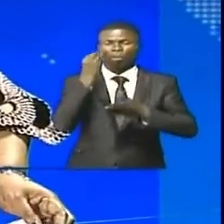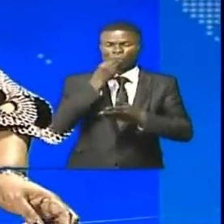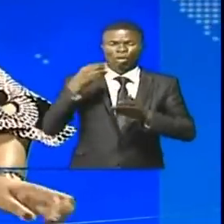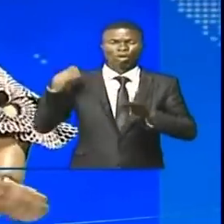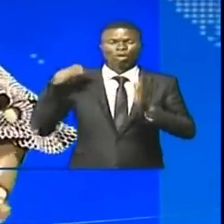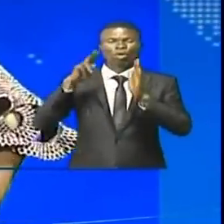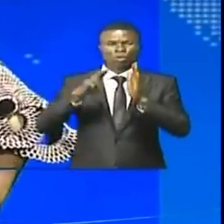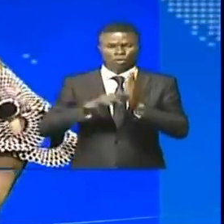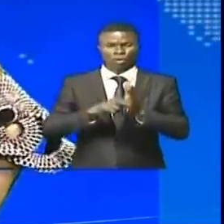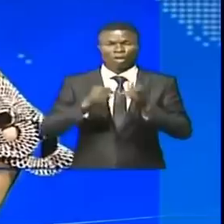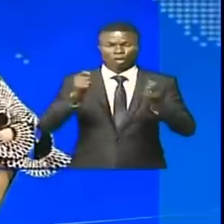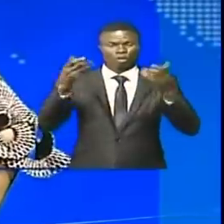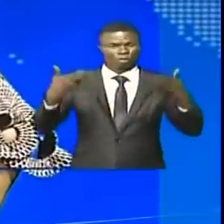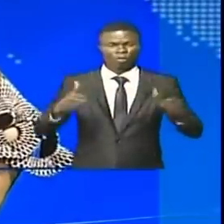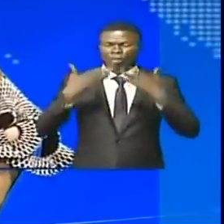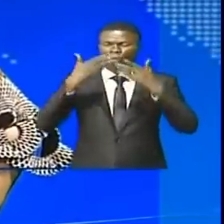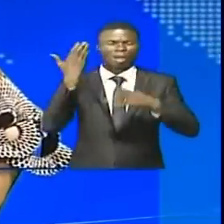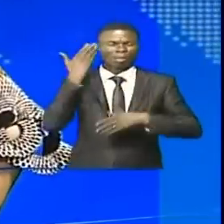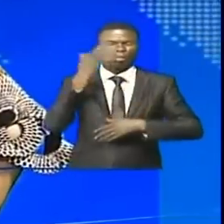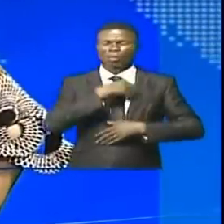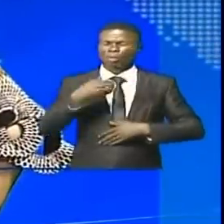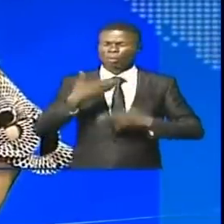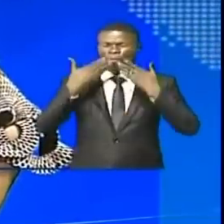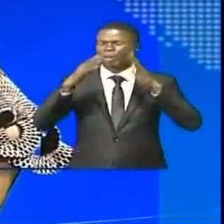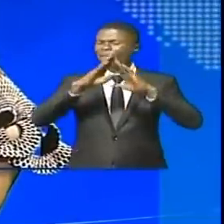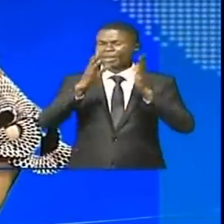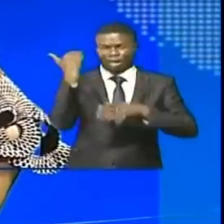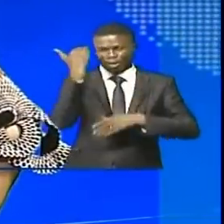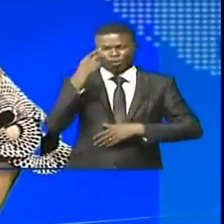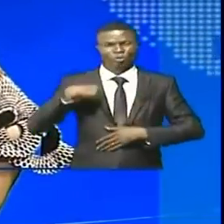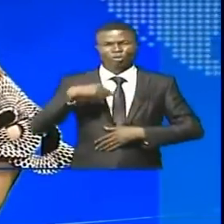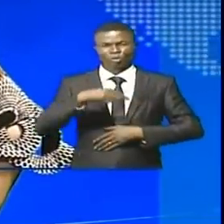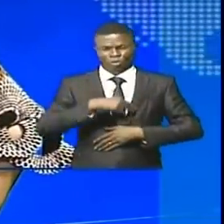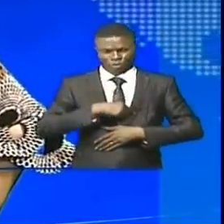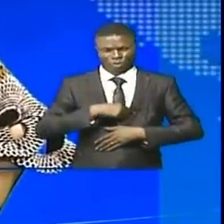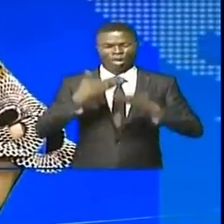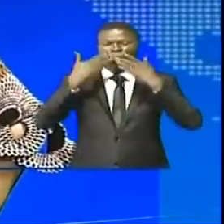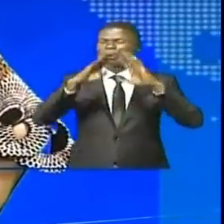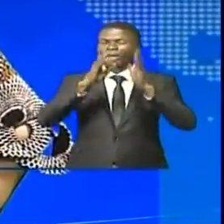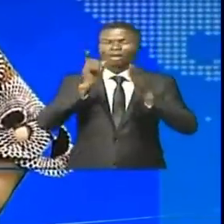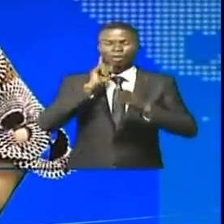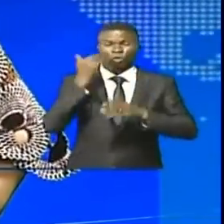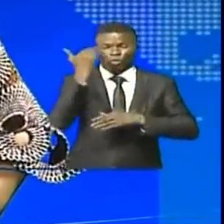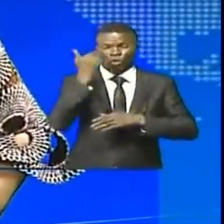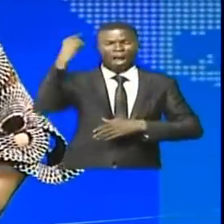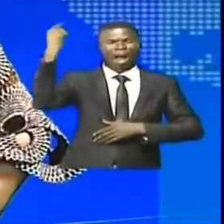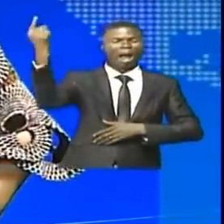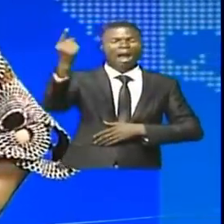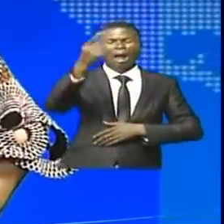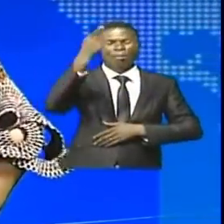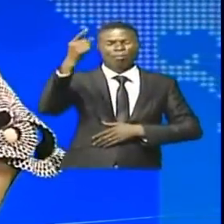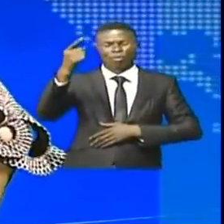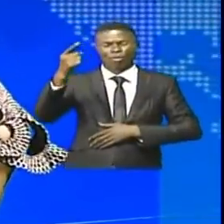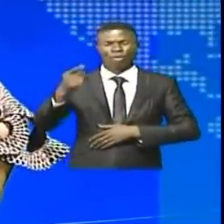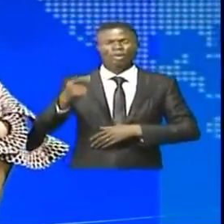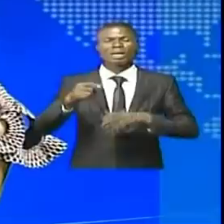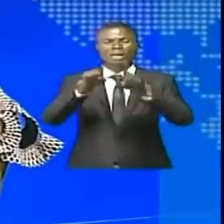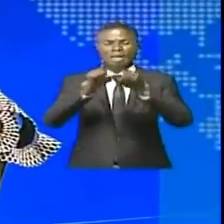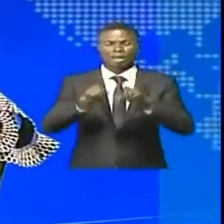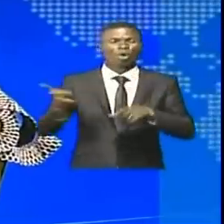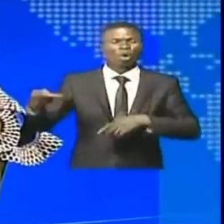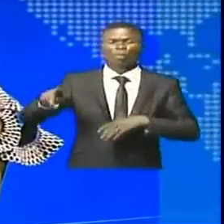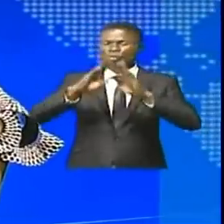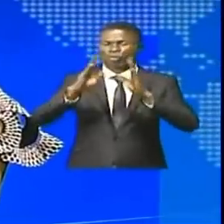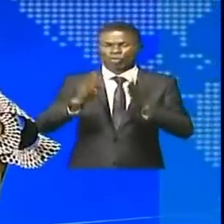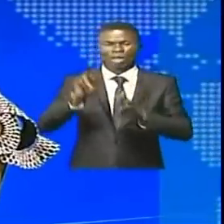gouvernement sans toujours là mesdames et messieurs merci à vous de l'avoir chez vie merci à vous que le sud et partout ailleurs sur satellite vous êtes au